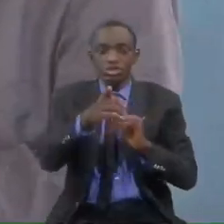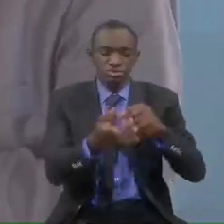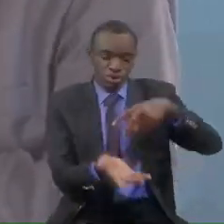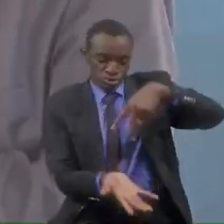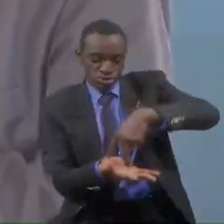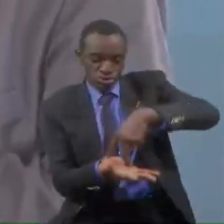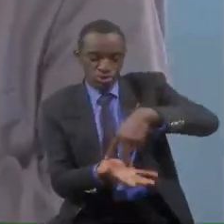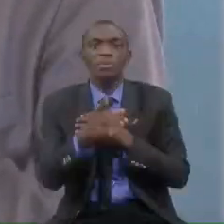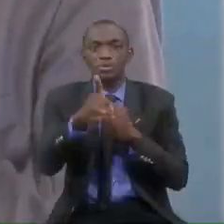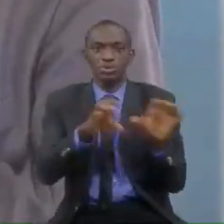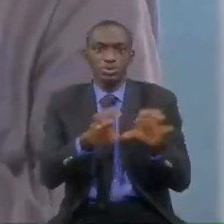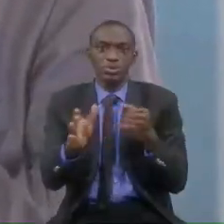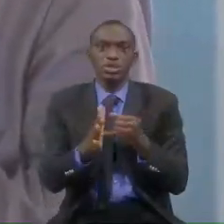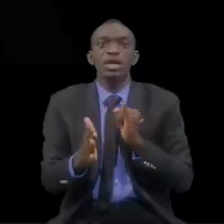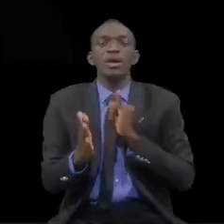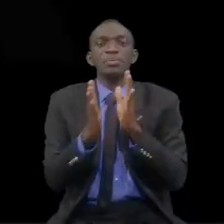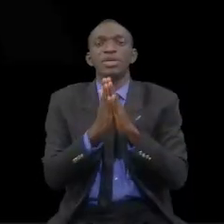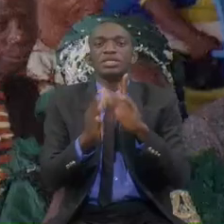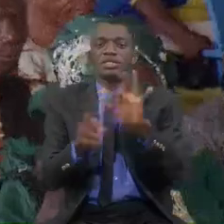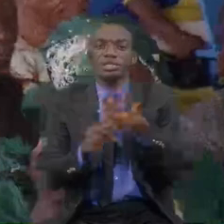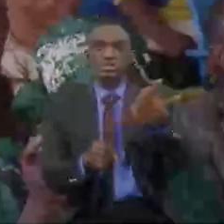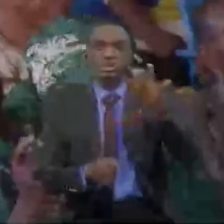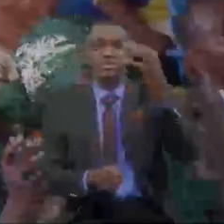que l'Esprit vous nourrisse.